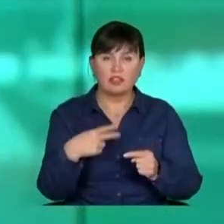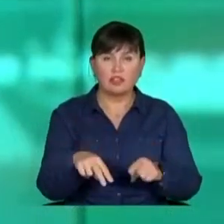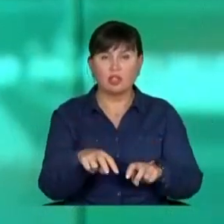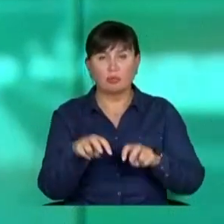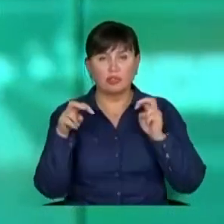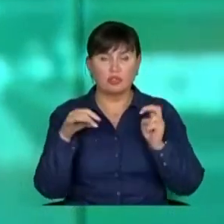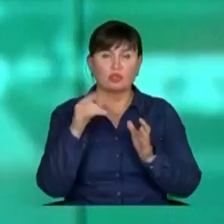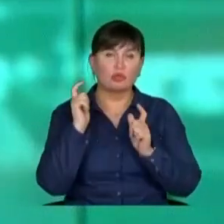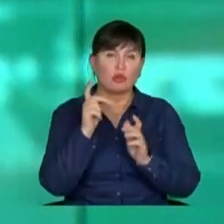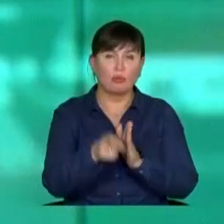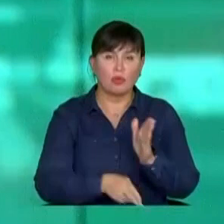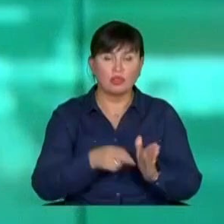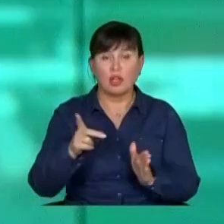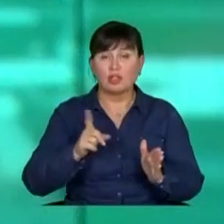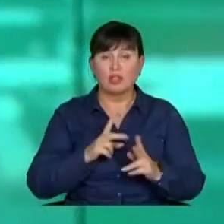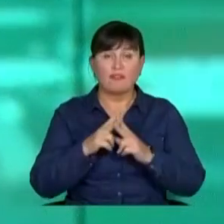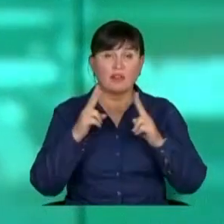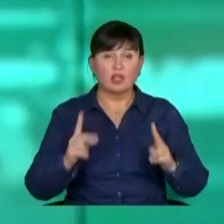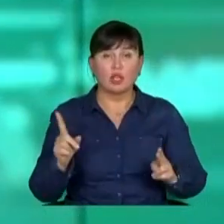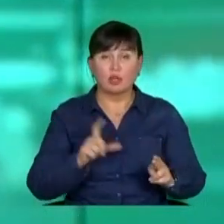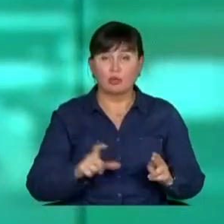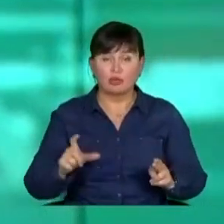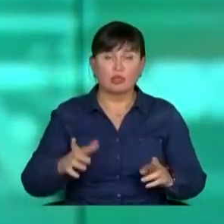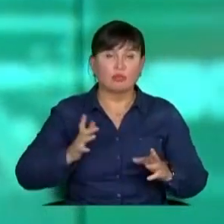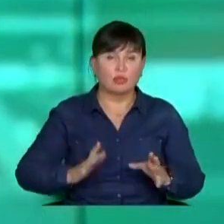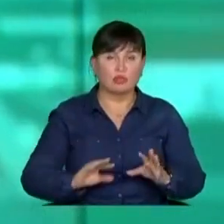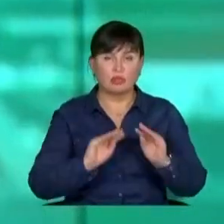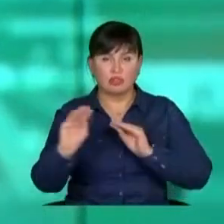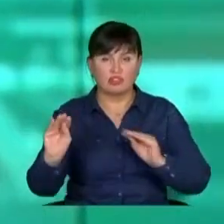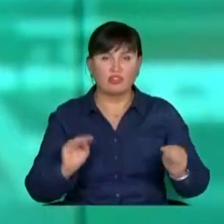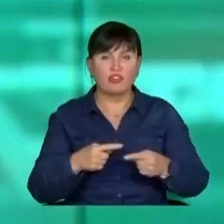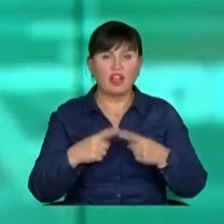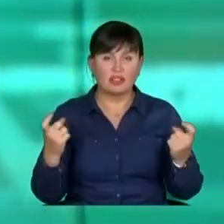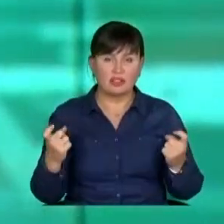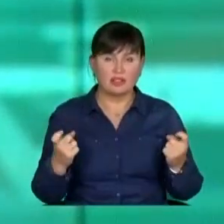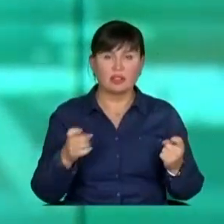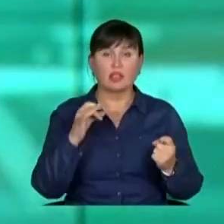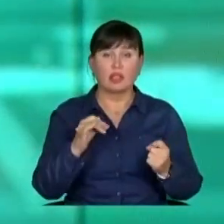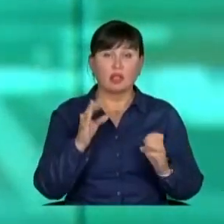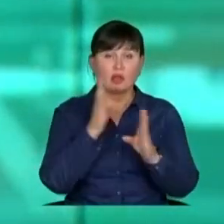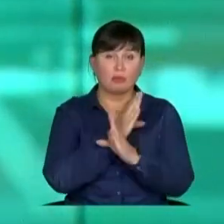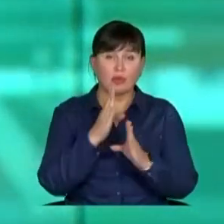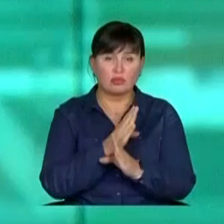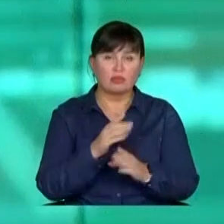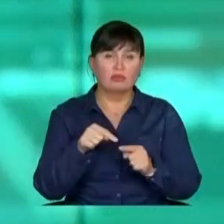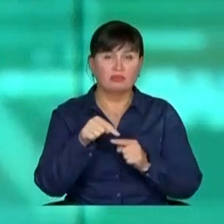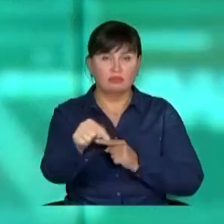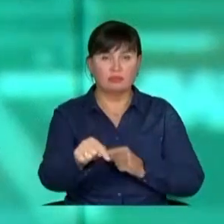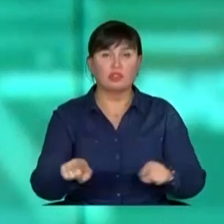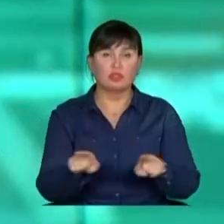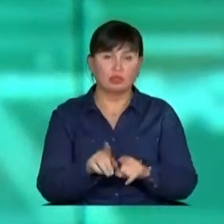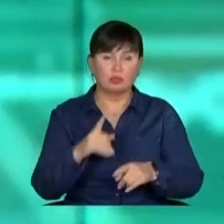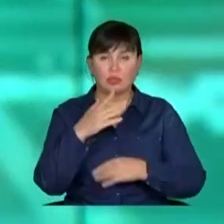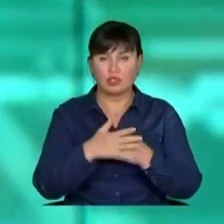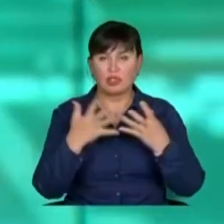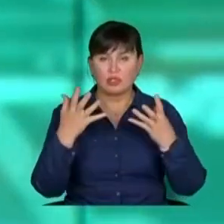грузовых поездов. Ожидающих на вокзалах людей пришлось разместить в гостиницах. Тем временем прогнозы синоптиков неутешительные. В ближайшие